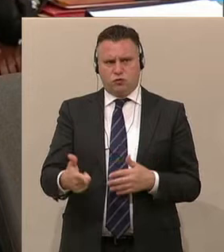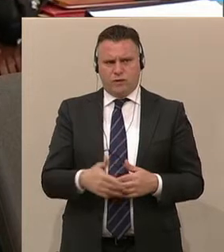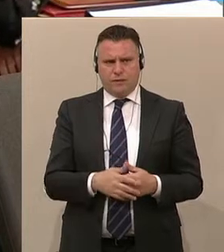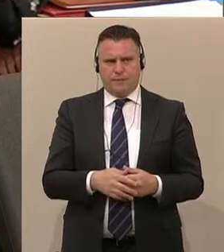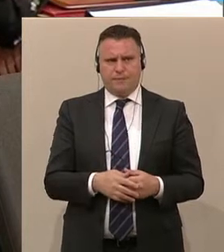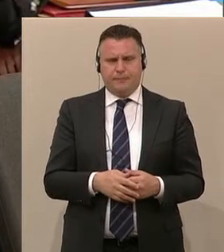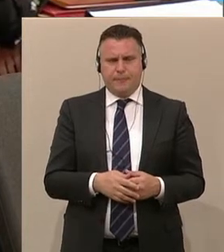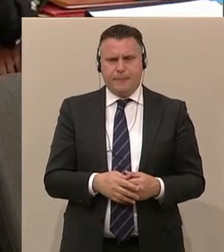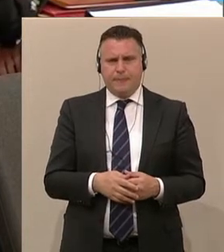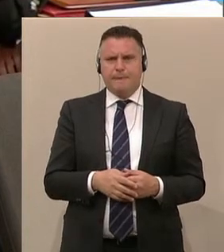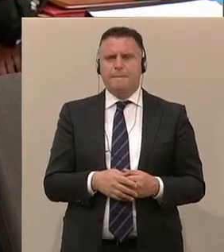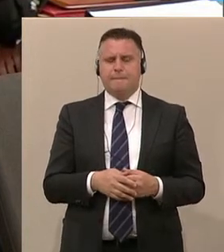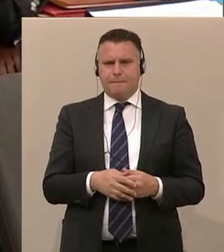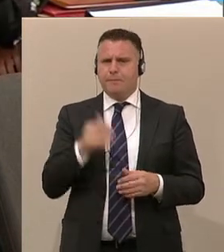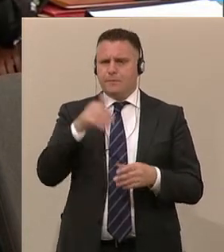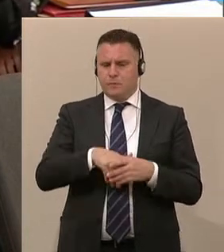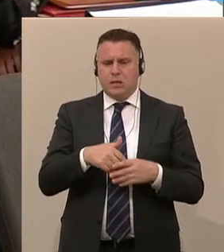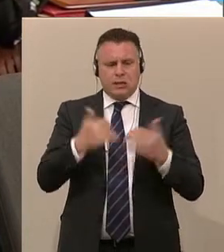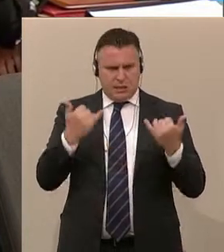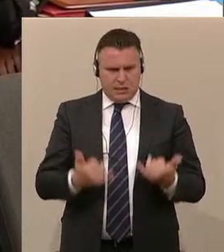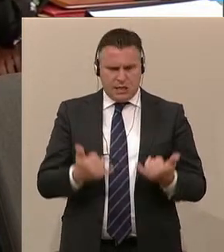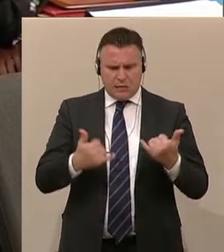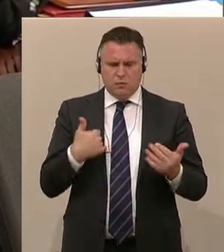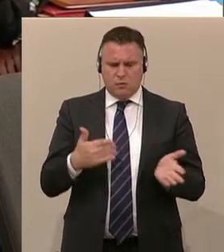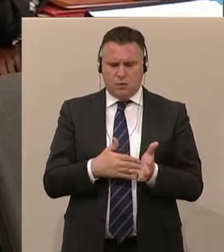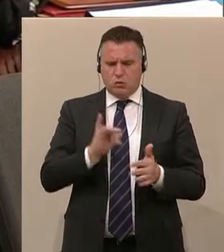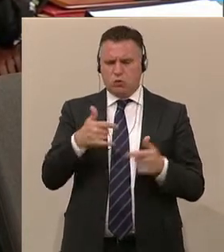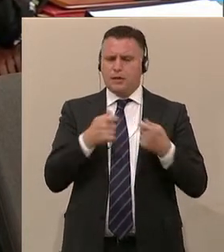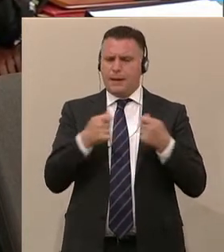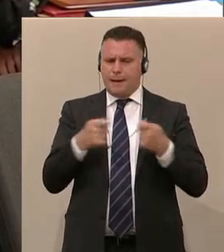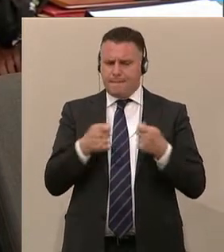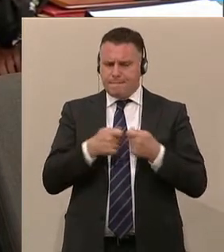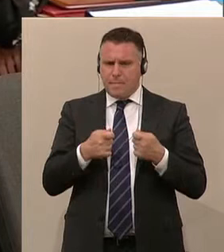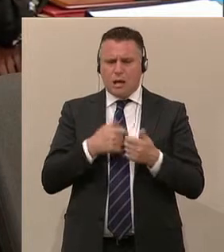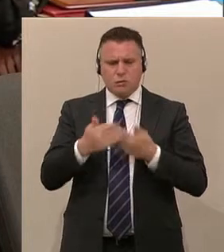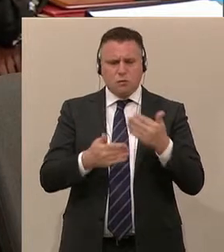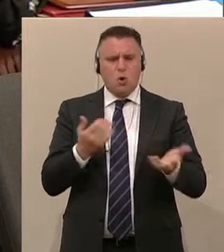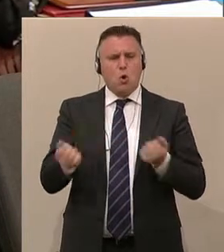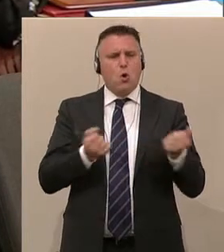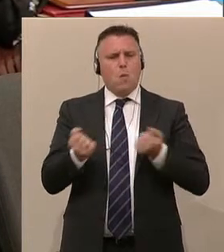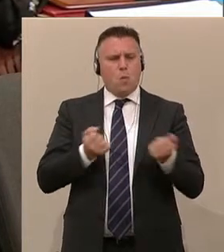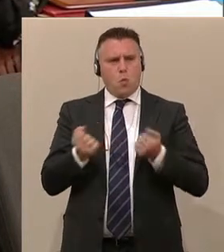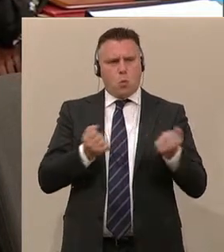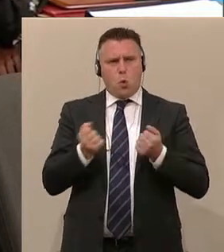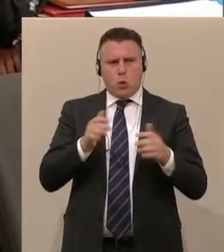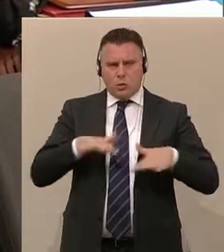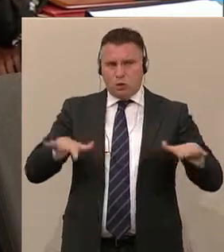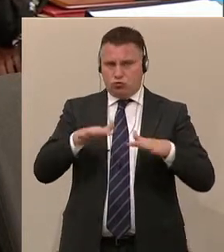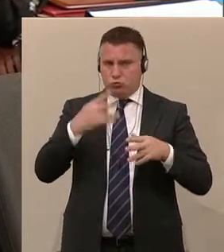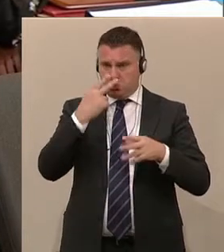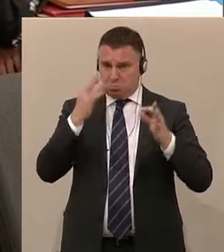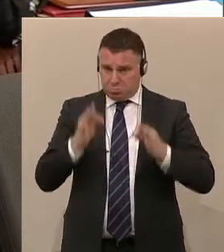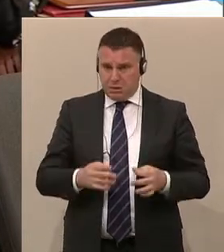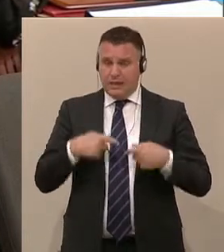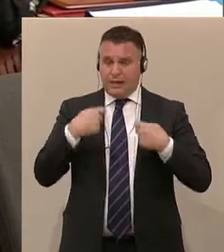29. In erster Linie braucht es jetzt einmal Maßnahmen und Entscheidungen auf politischer Ebene. Ob rechtliche